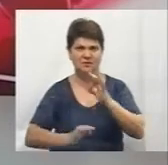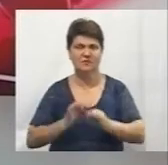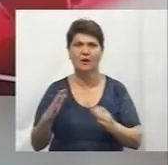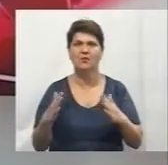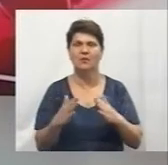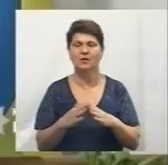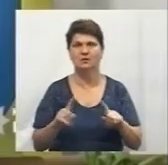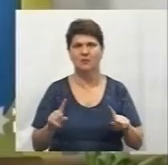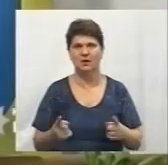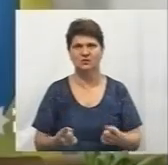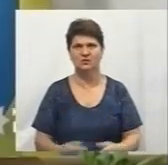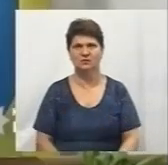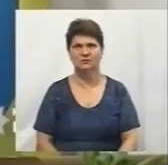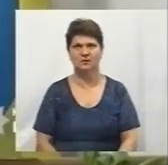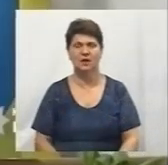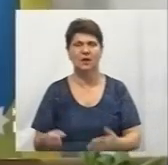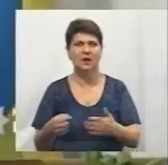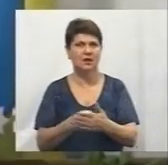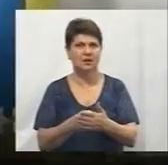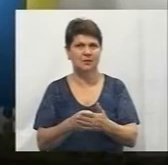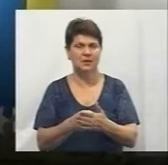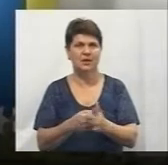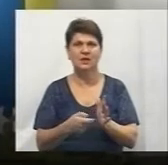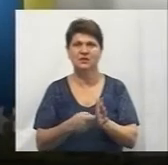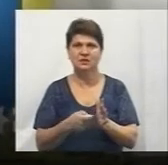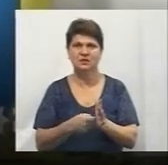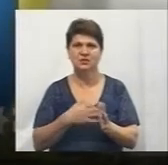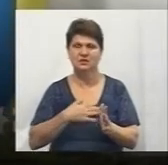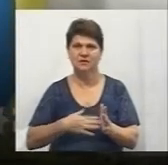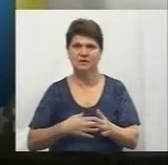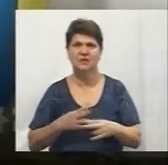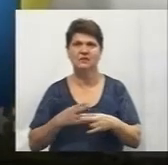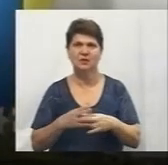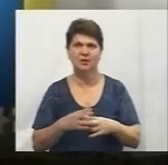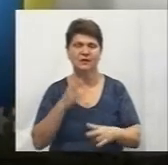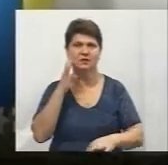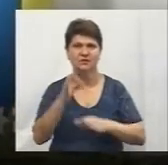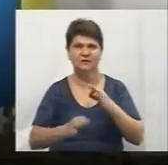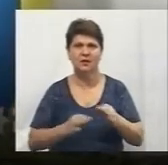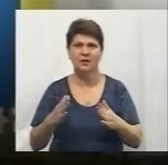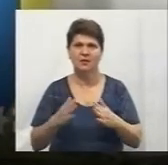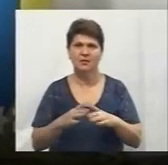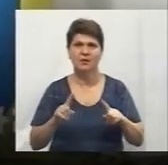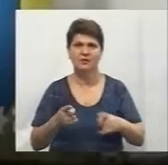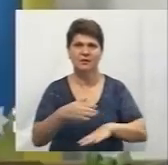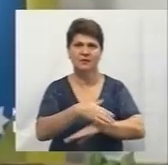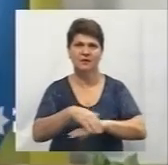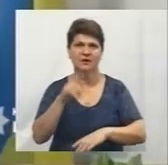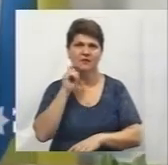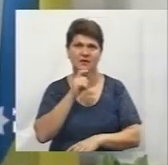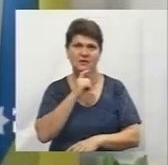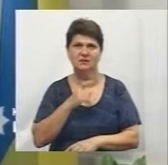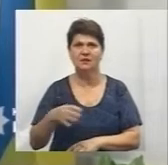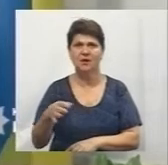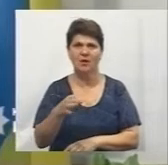домашнім арештом. Клопотання слідчого задовільнити. Стосувати до підозрюваного запобіжний заходу вводити цілодобового домашнього арешту за адресою Вінницька область, Калинівський район,